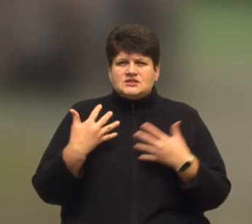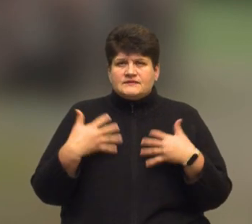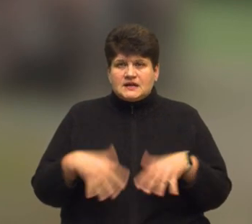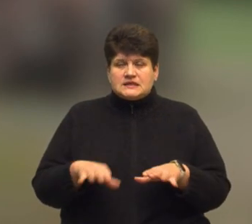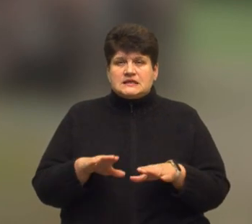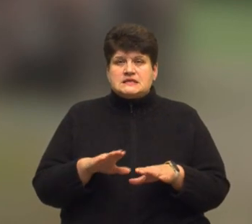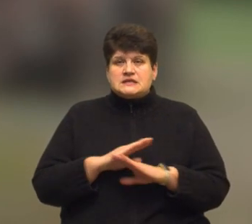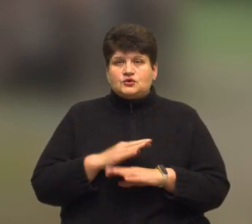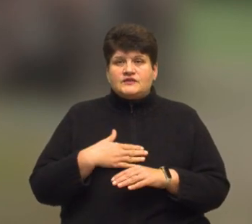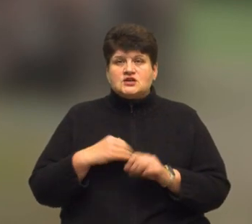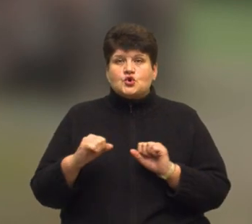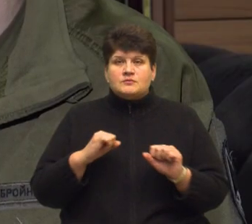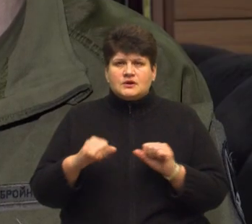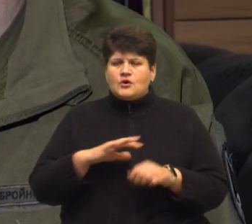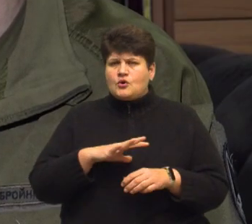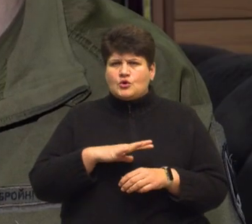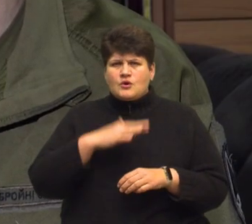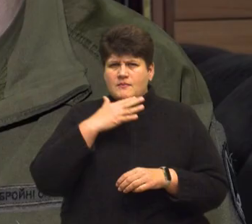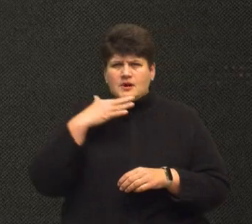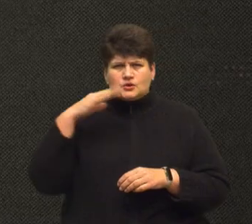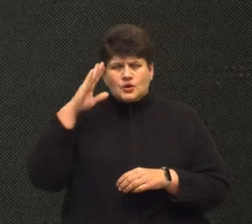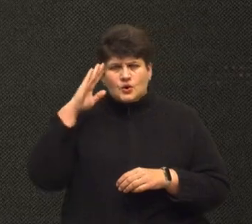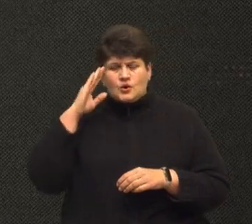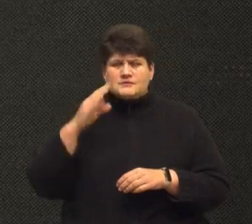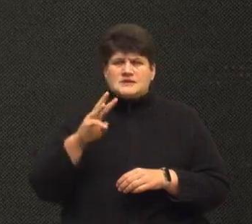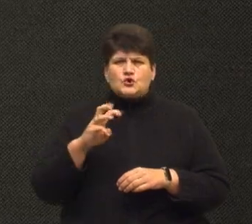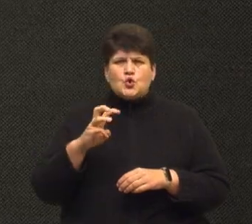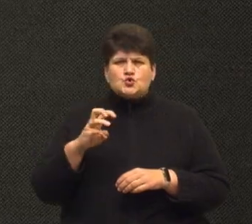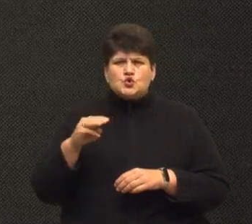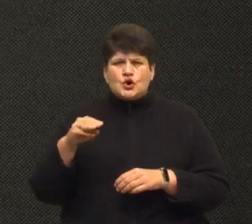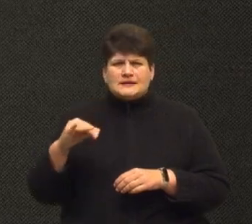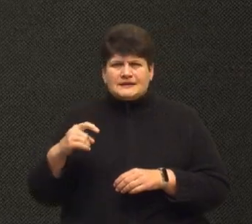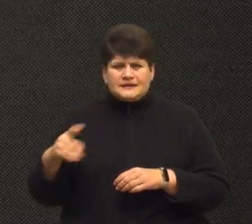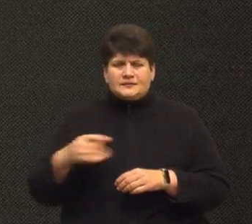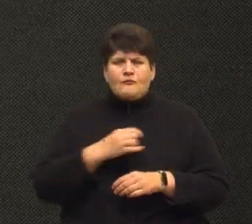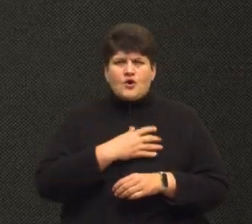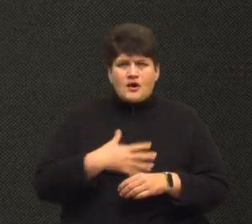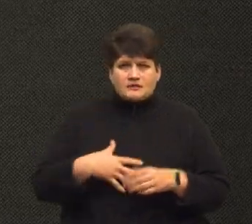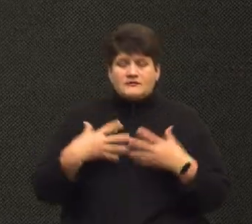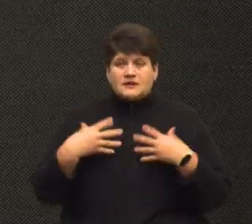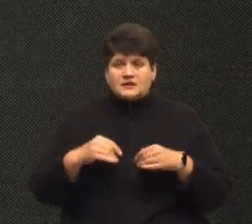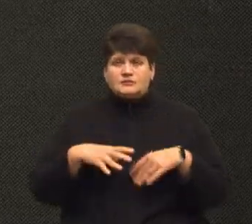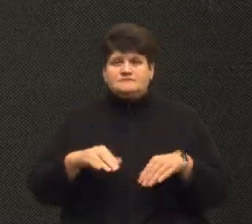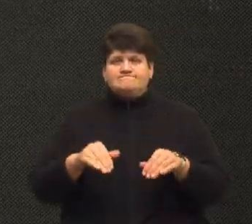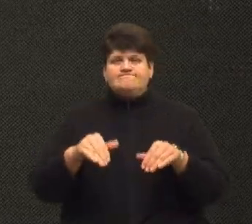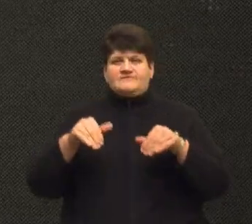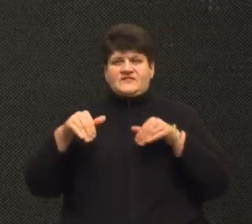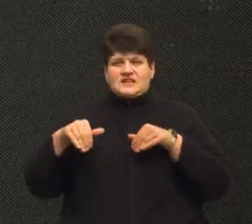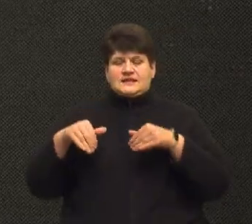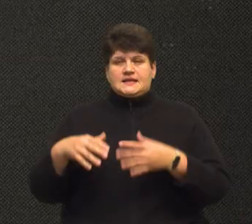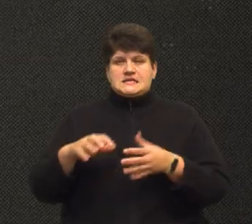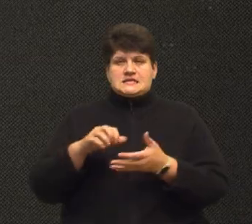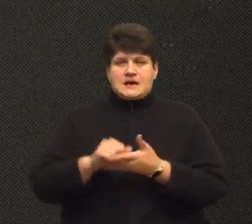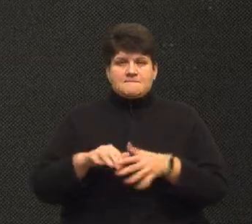командир були багато хлопців поранених тросотих через втрати змушені були відійти із займаних позицій розповідає